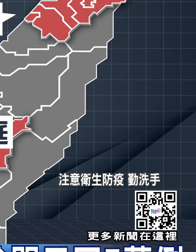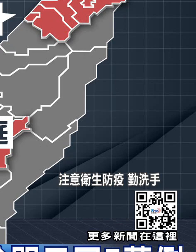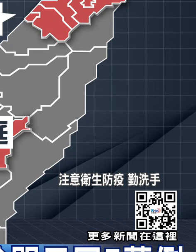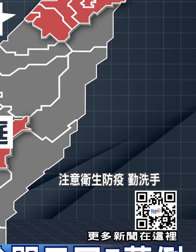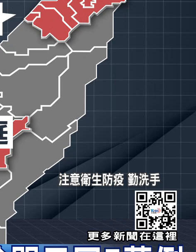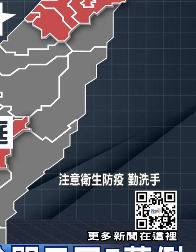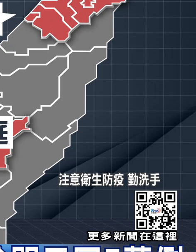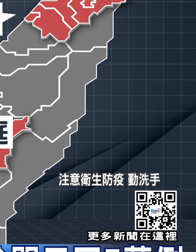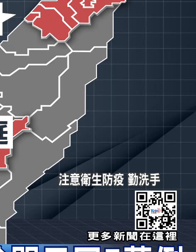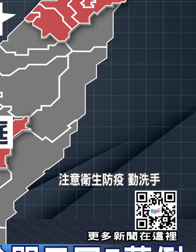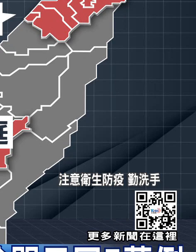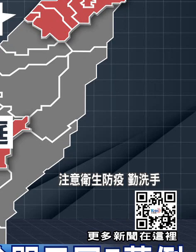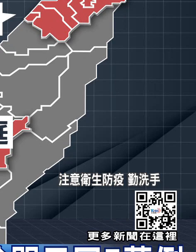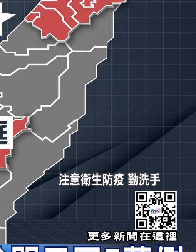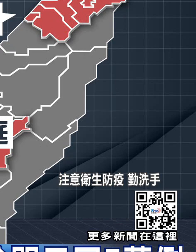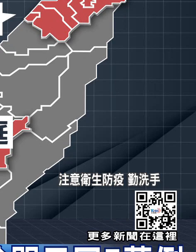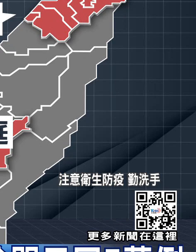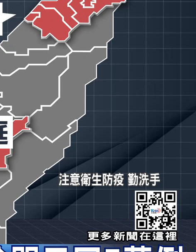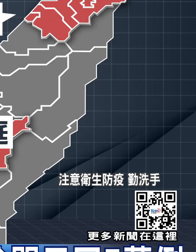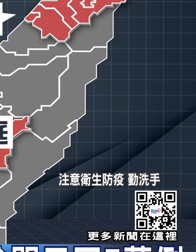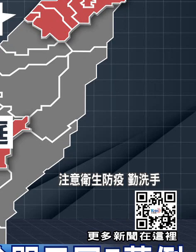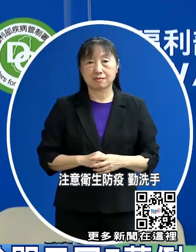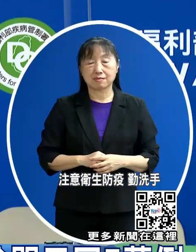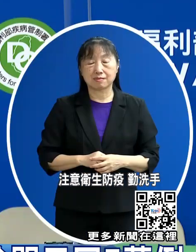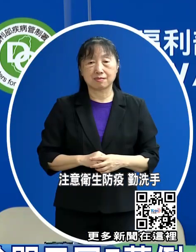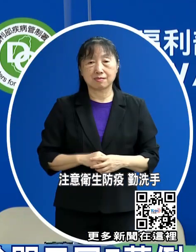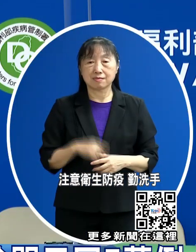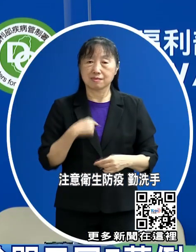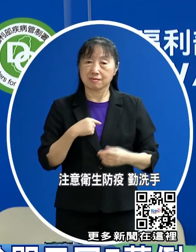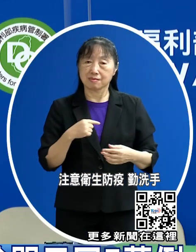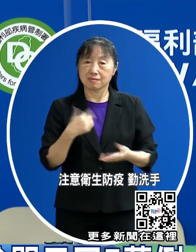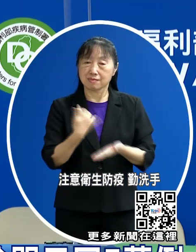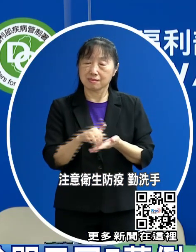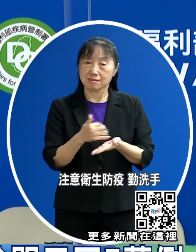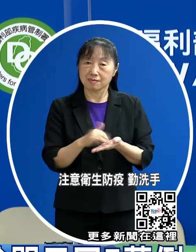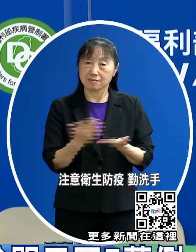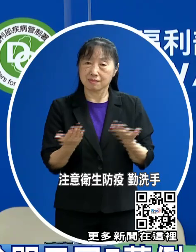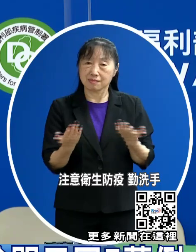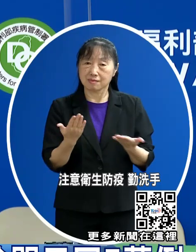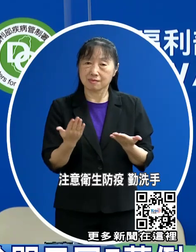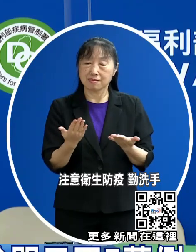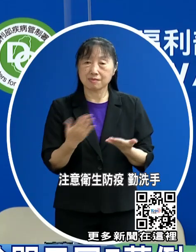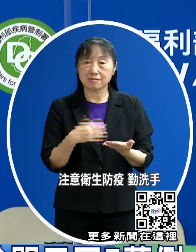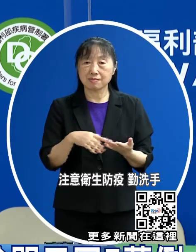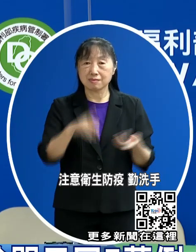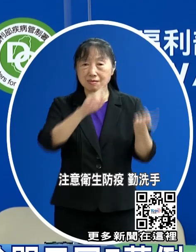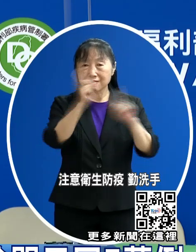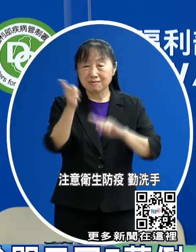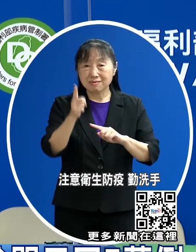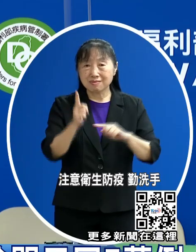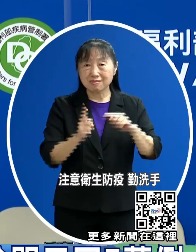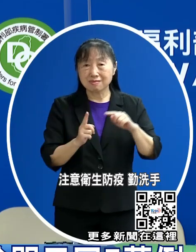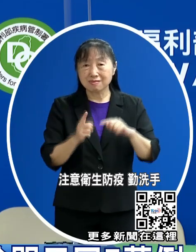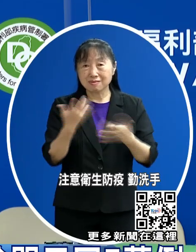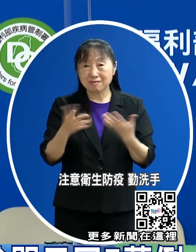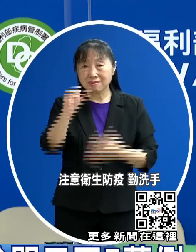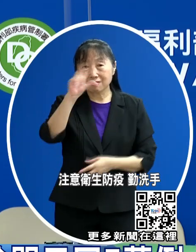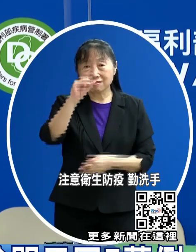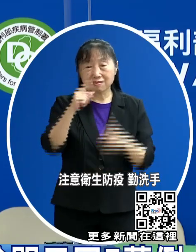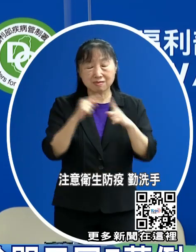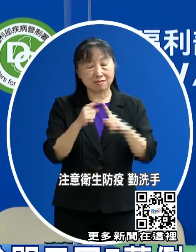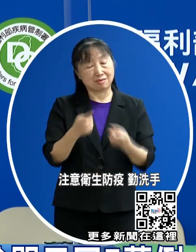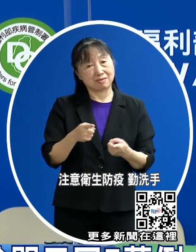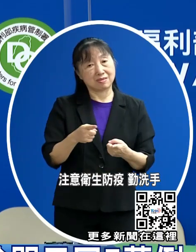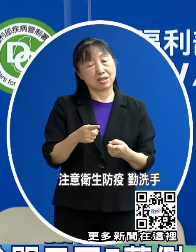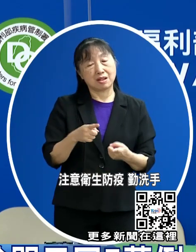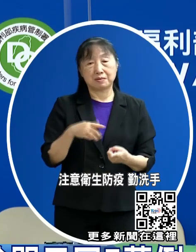3例。但 BA.5 未来会不会造成本土威胁？ 估计说一天最高会有5万例，我想这个并不排除了这种